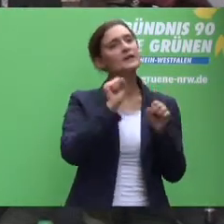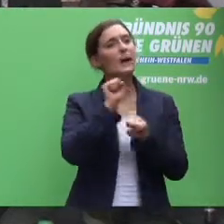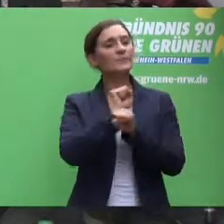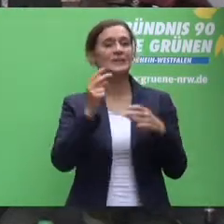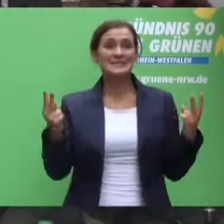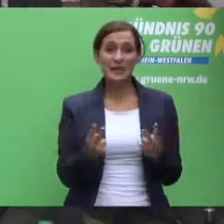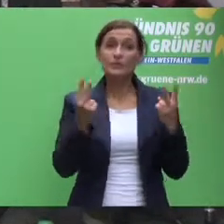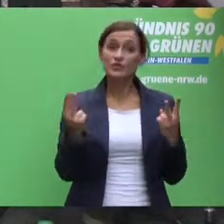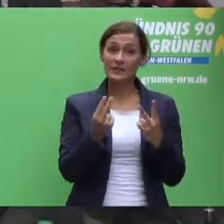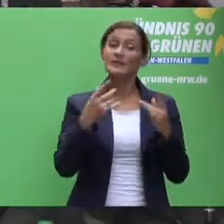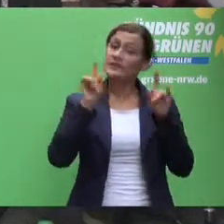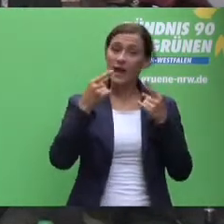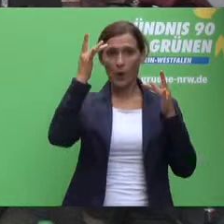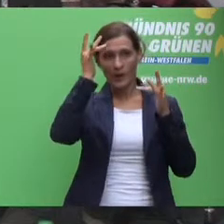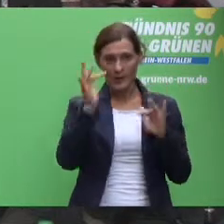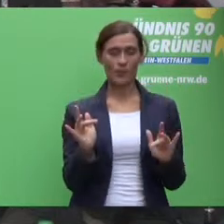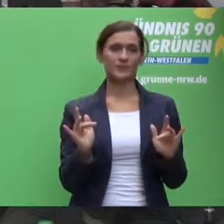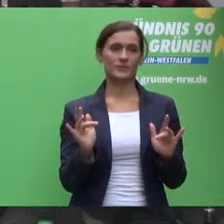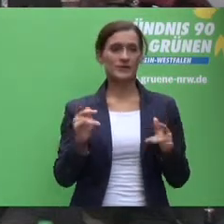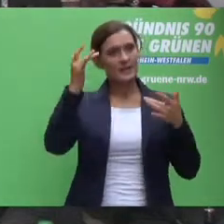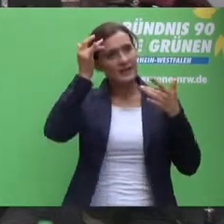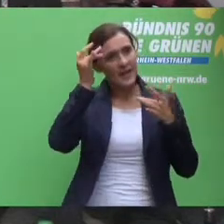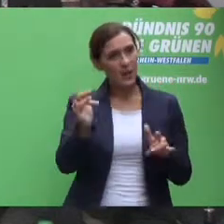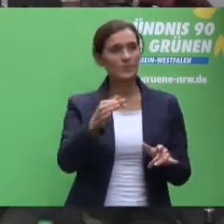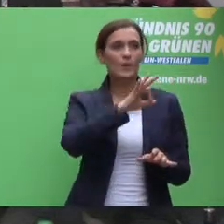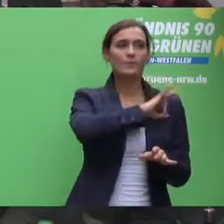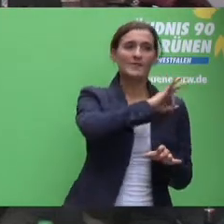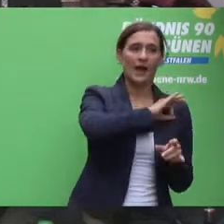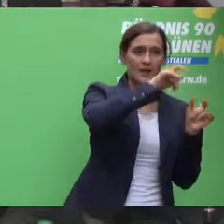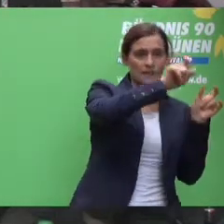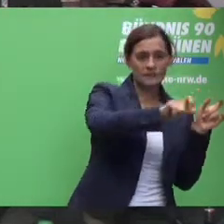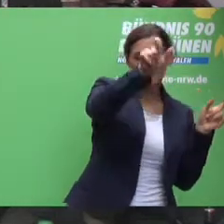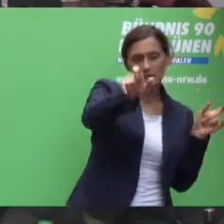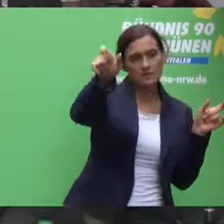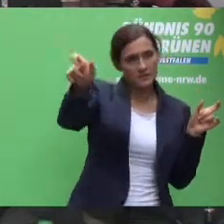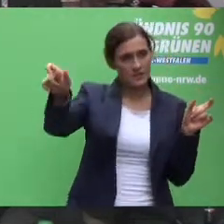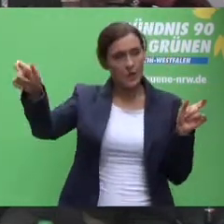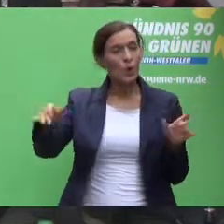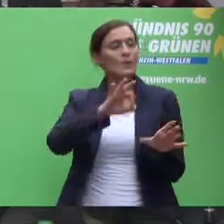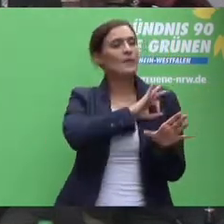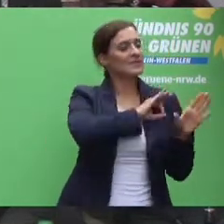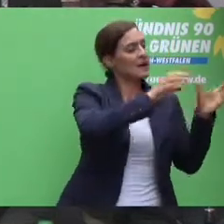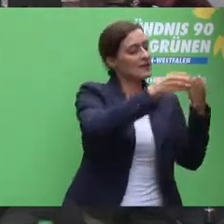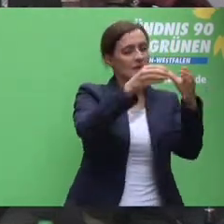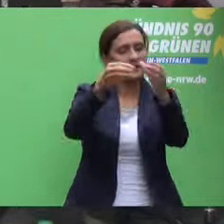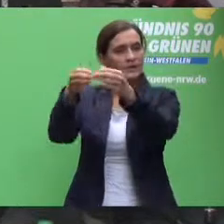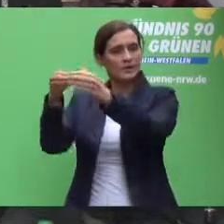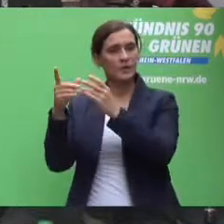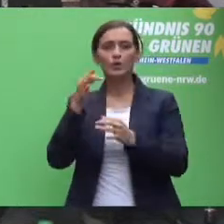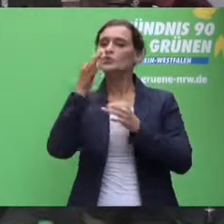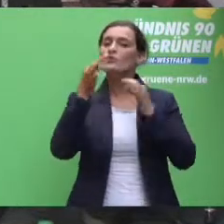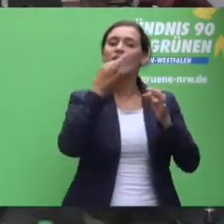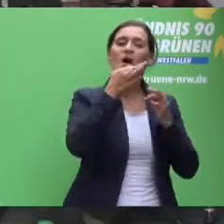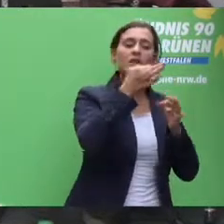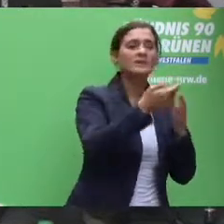natürlich zulässig ist, Parteien darauf zu befragen, welche Positionen sie in ihrer Geschichte